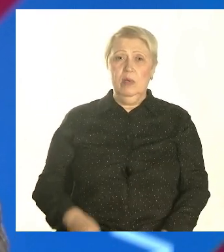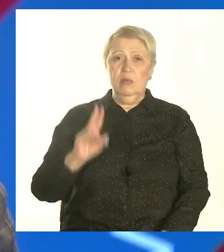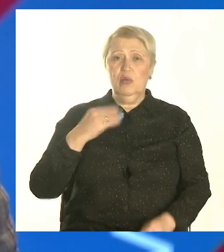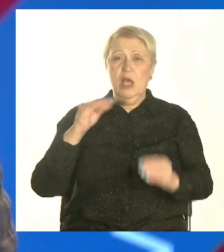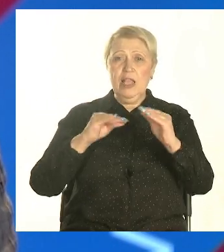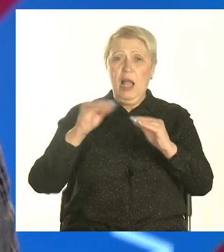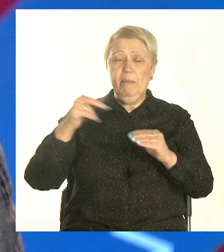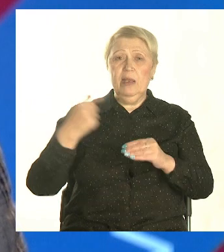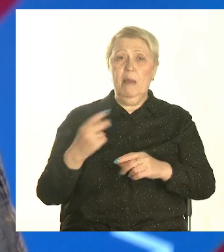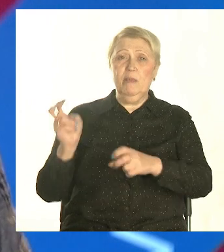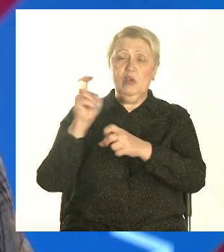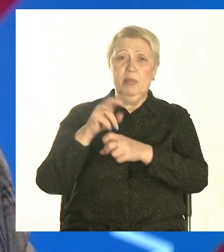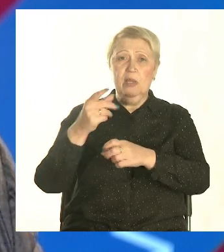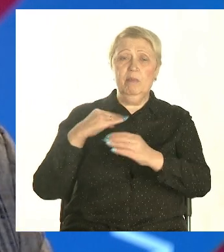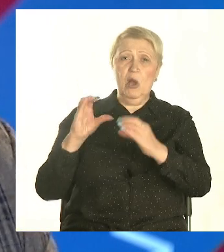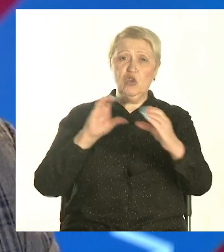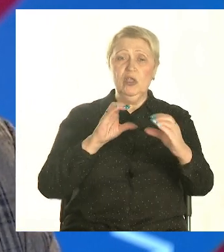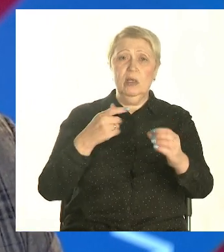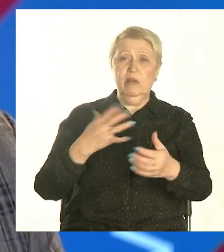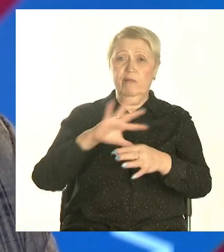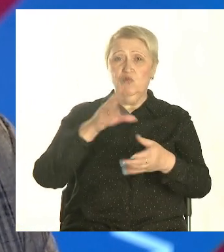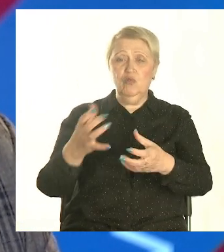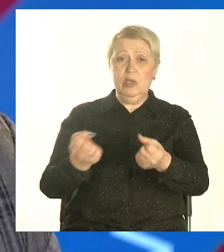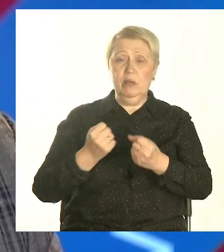машина компании-переработчика, это все забирает.